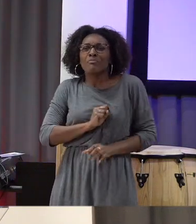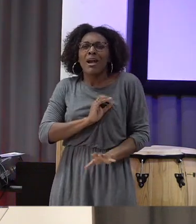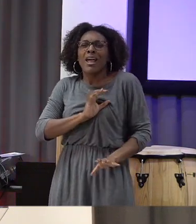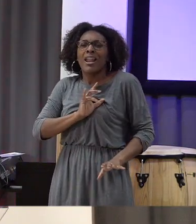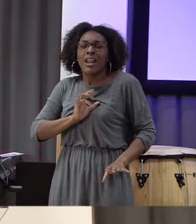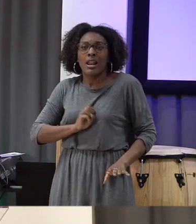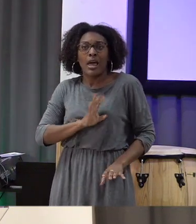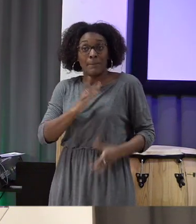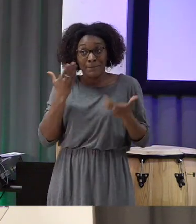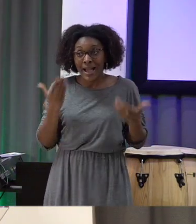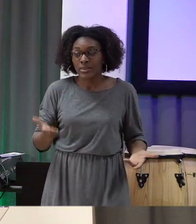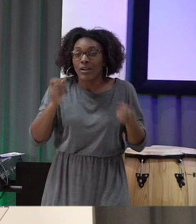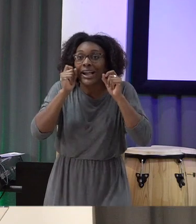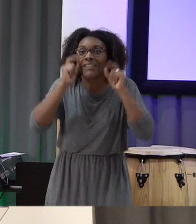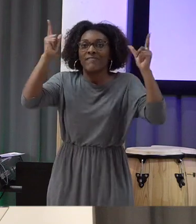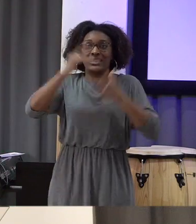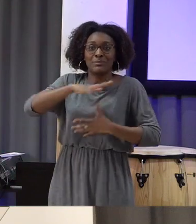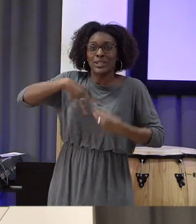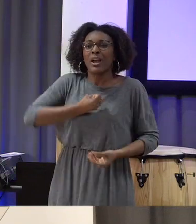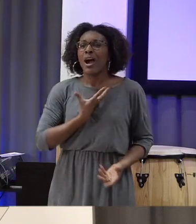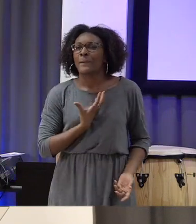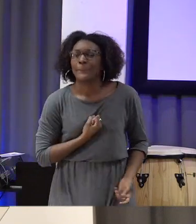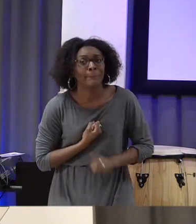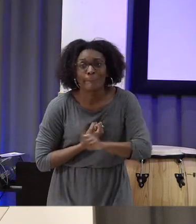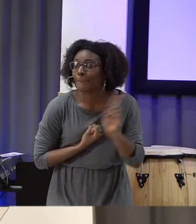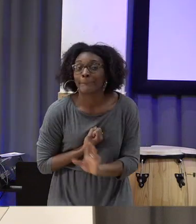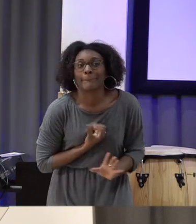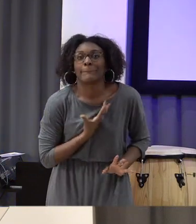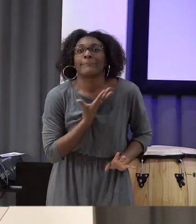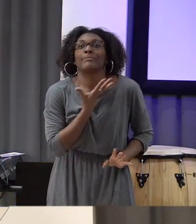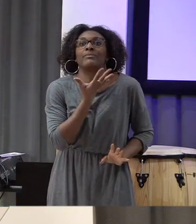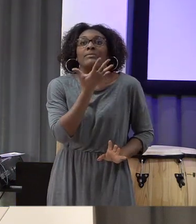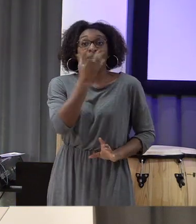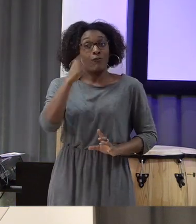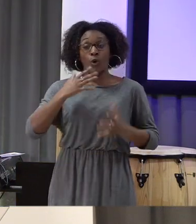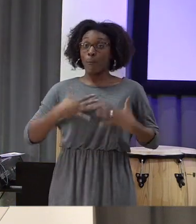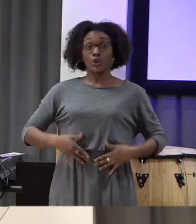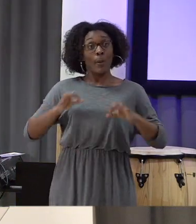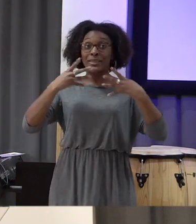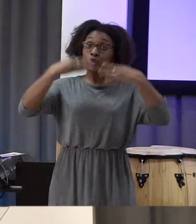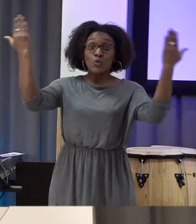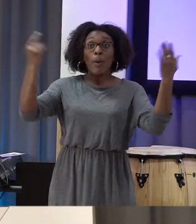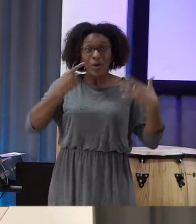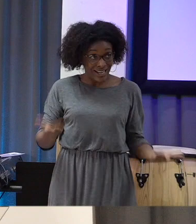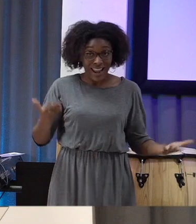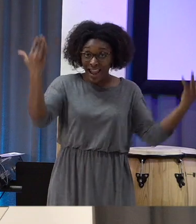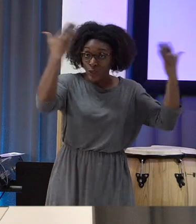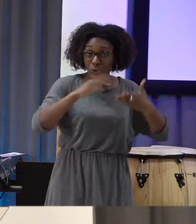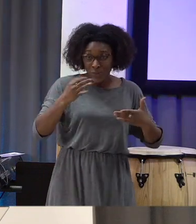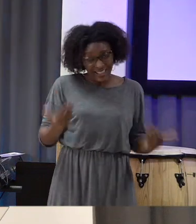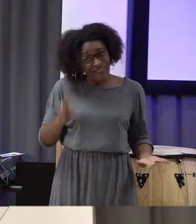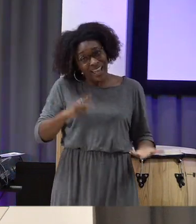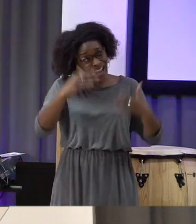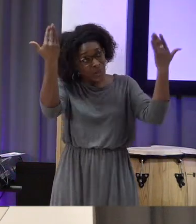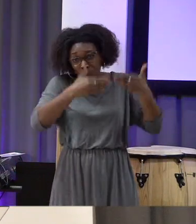nous réveiller du sommeil? Nous conduisons honnêtement comme le jour et revêtant le Seigneur